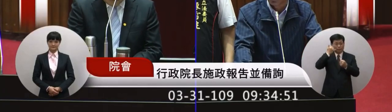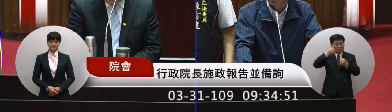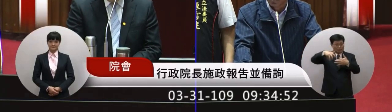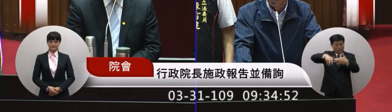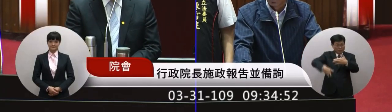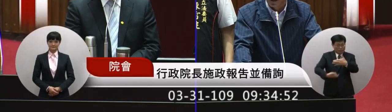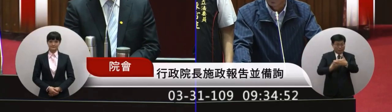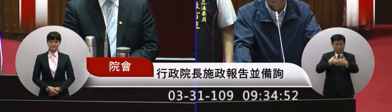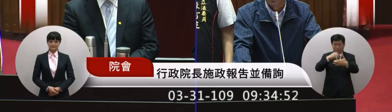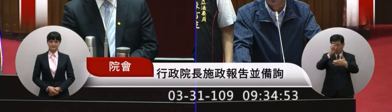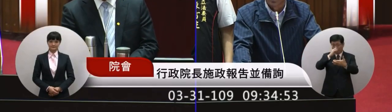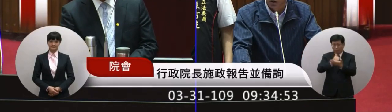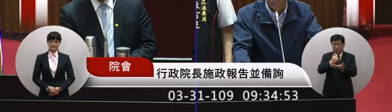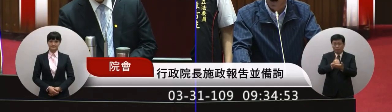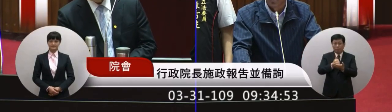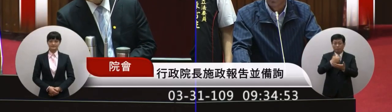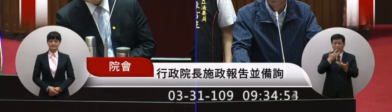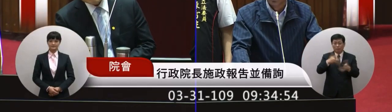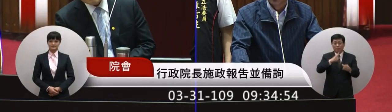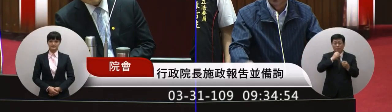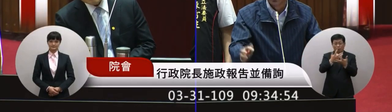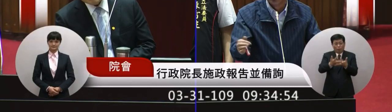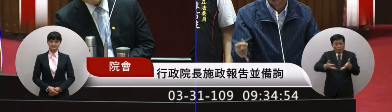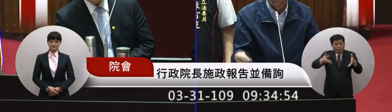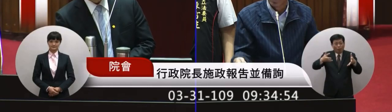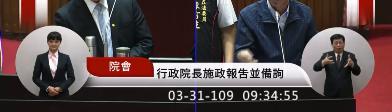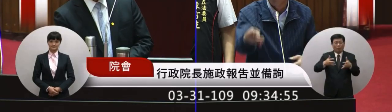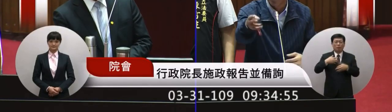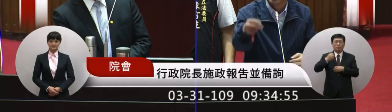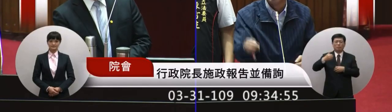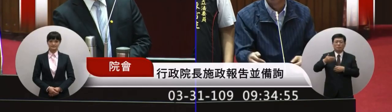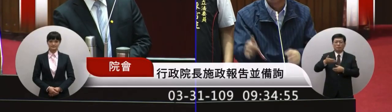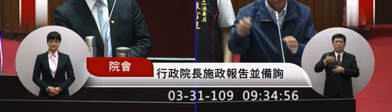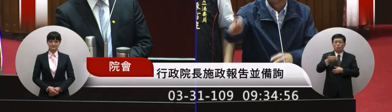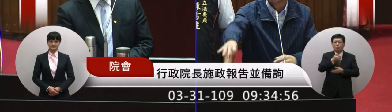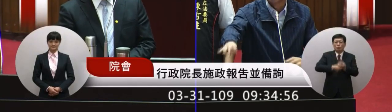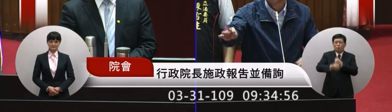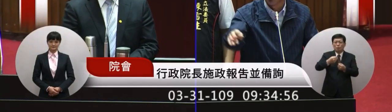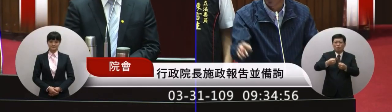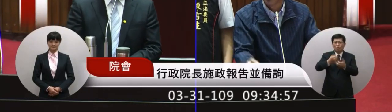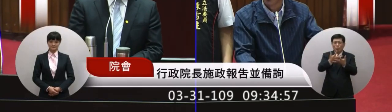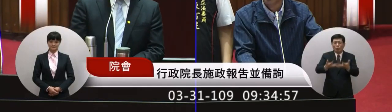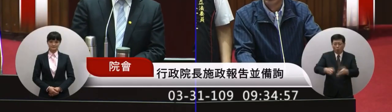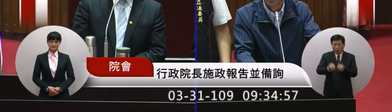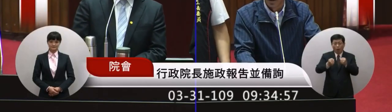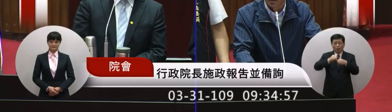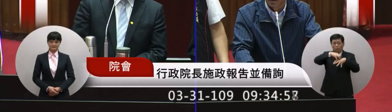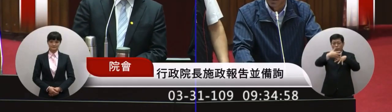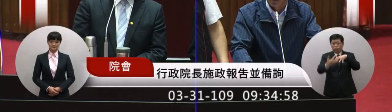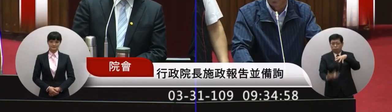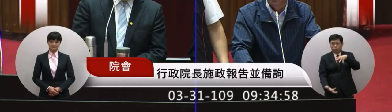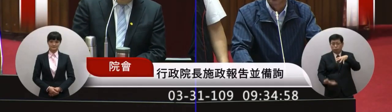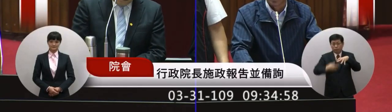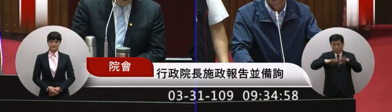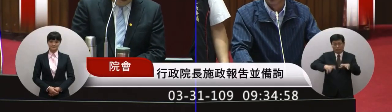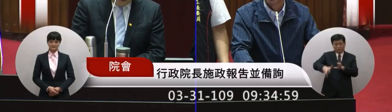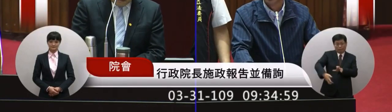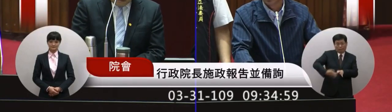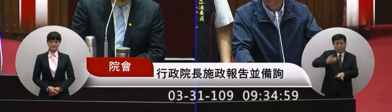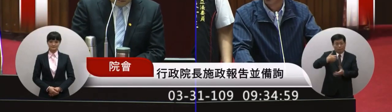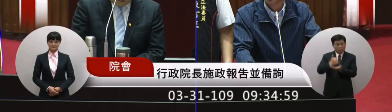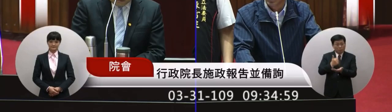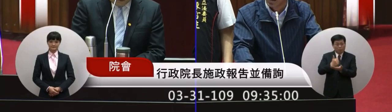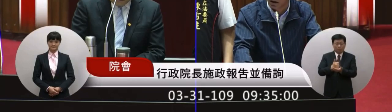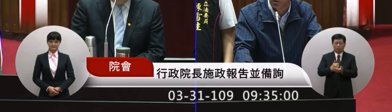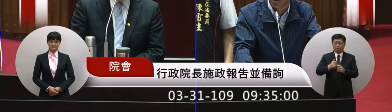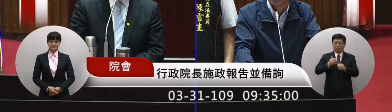捞起来的沉网，就是希望啊派去都定了海吼，打捞出来了